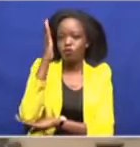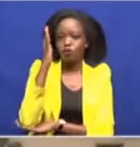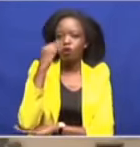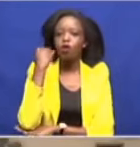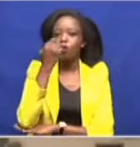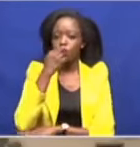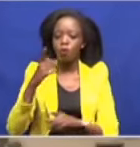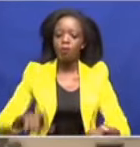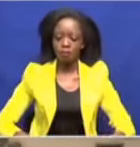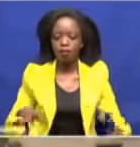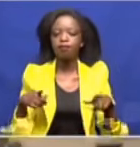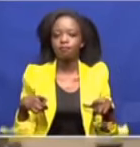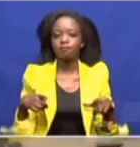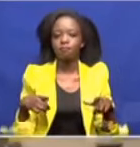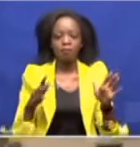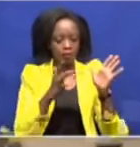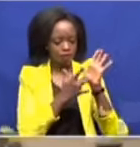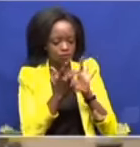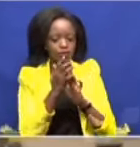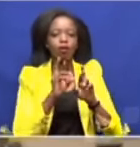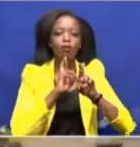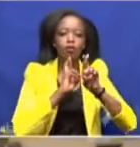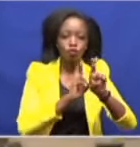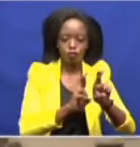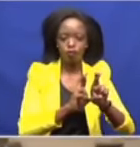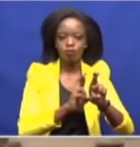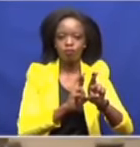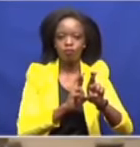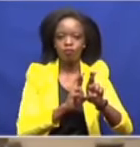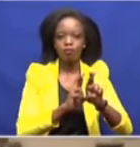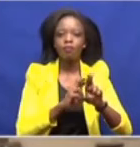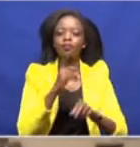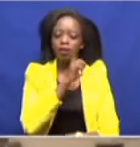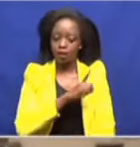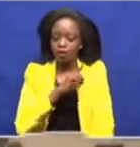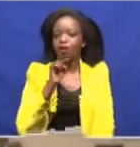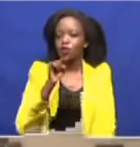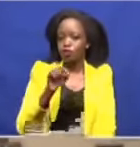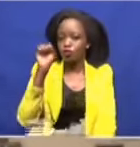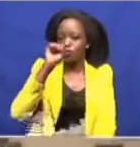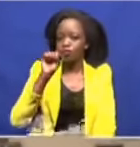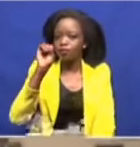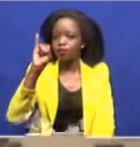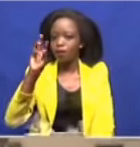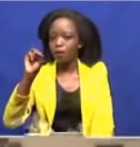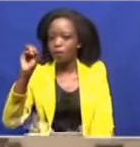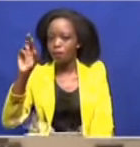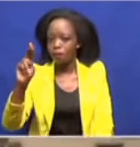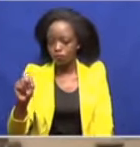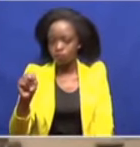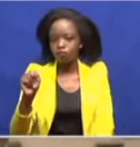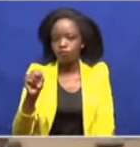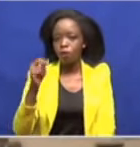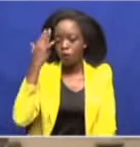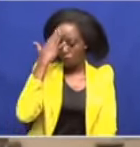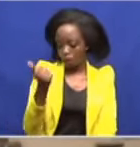aliye hai." Yesu akamjibu, "Mwenye heri wewe Simoni mwana wa Yona,